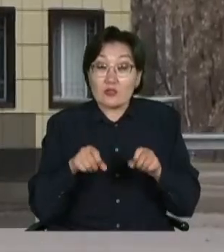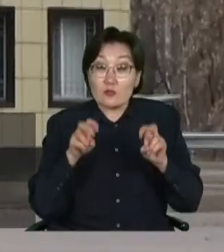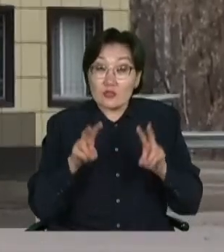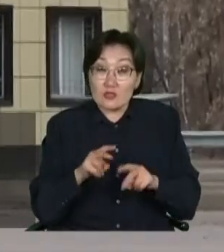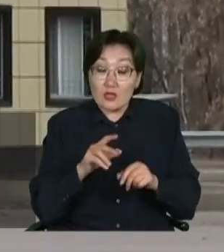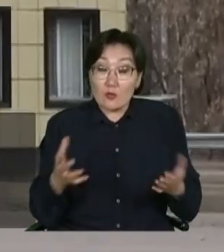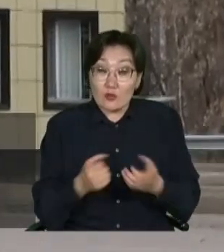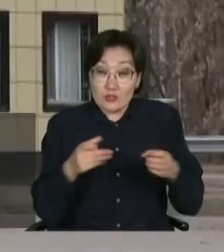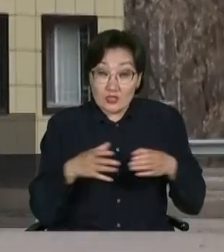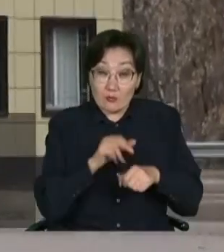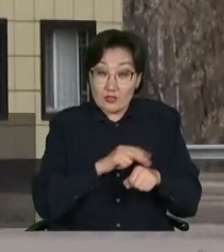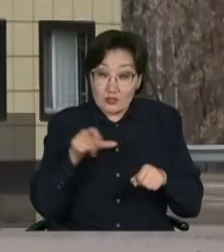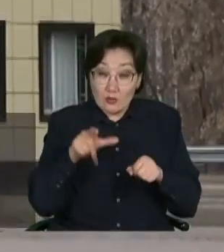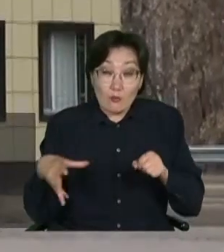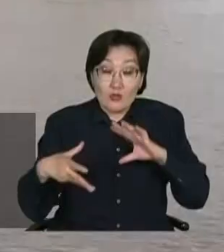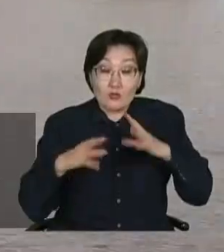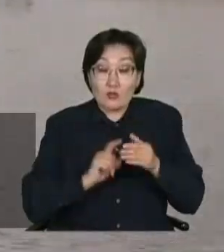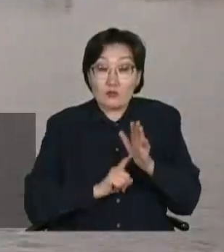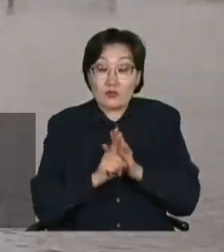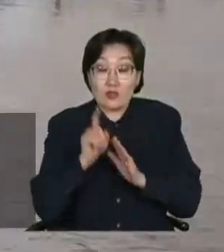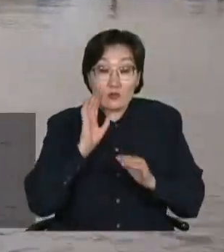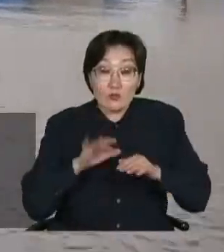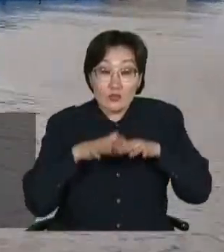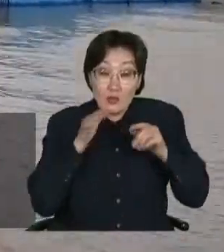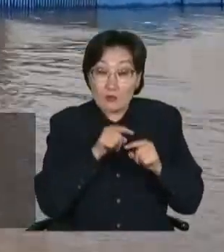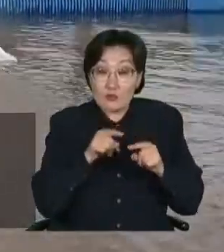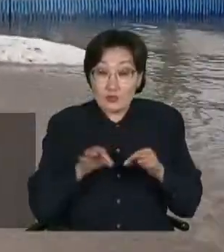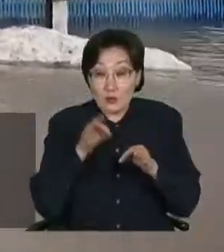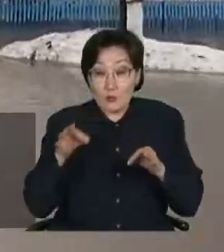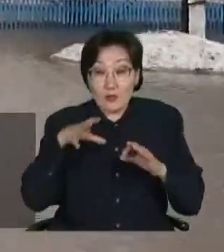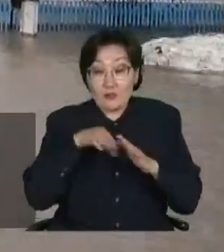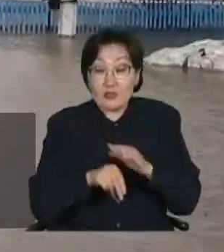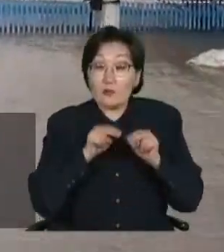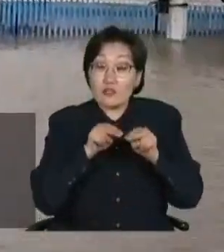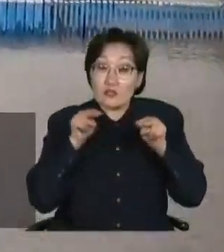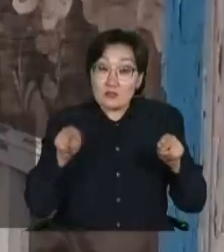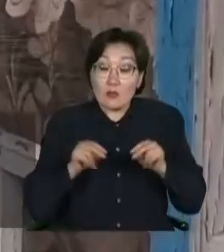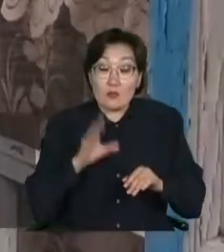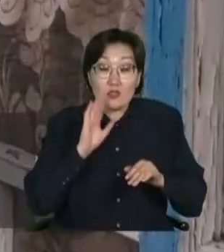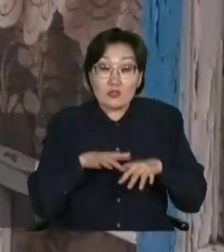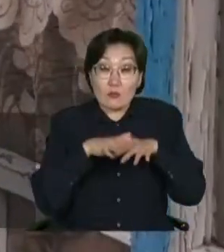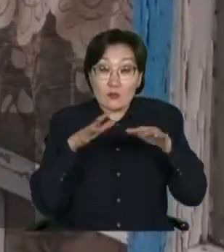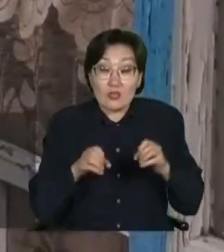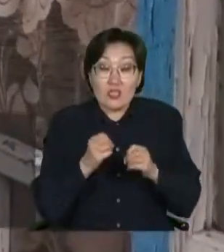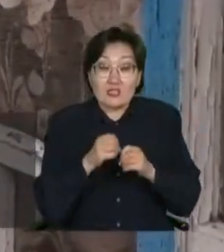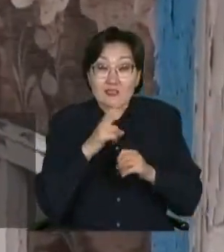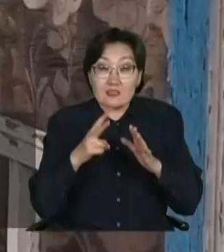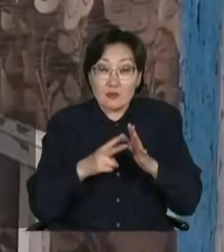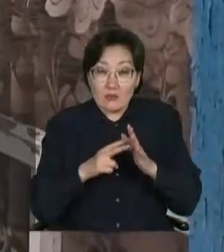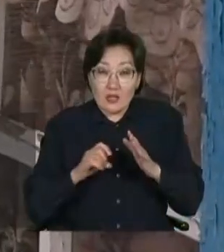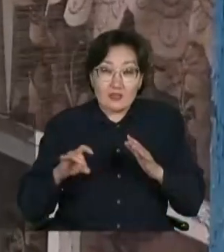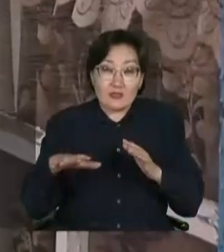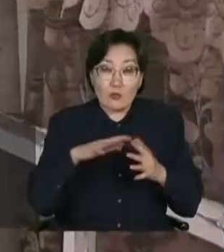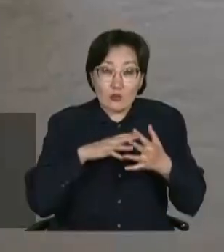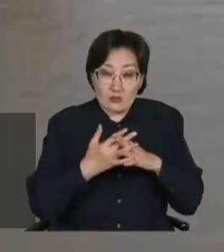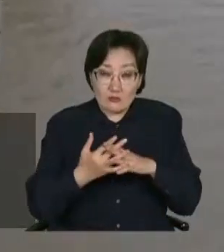спасатели и сотрудники полиции. Всего с начала паводкового сезона в области с учетом Петропавловска подтопило 17 населенных пунктов.